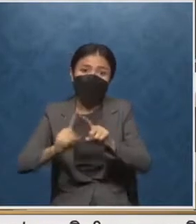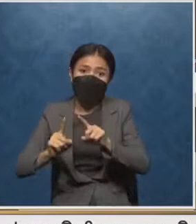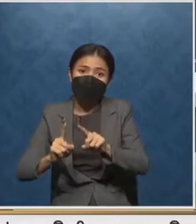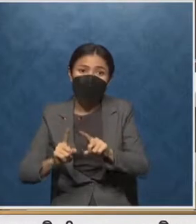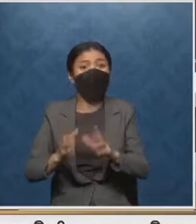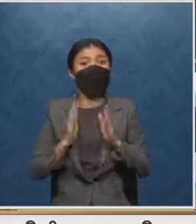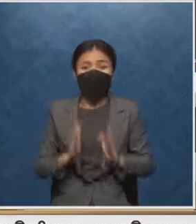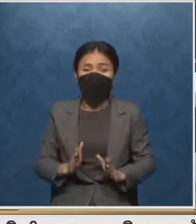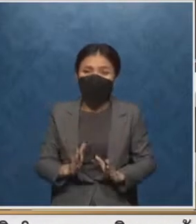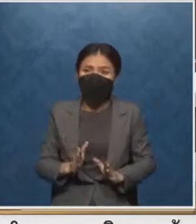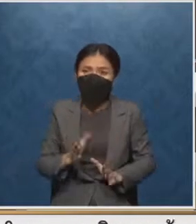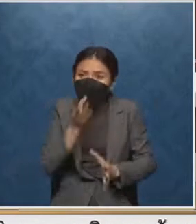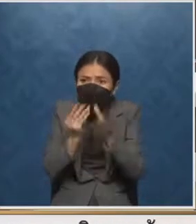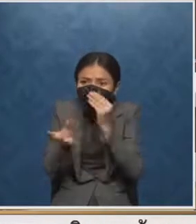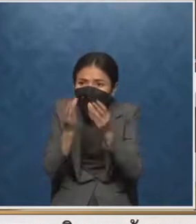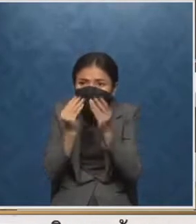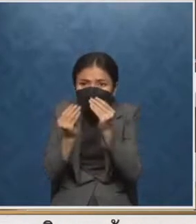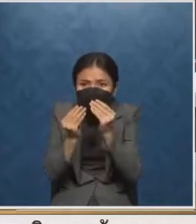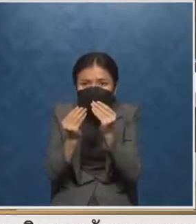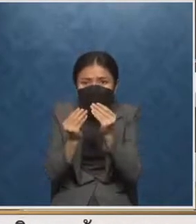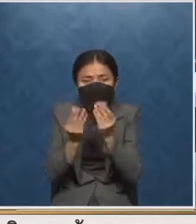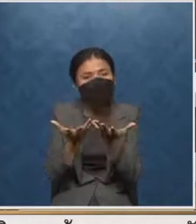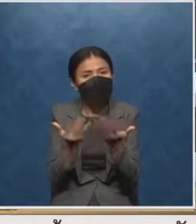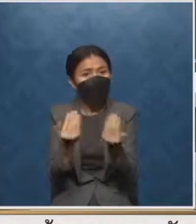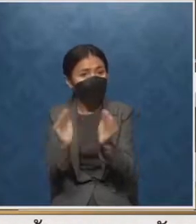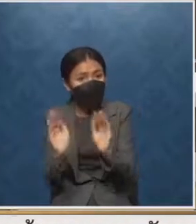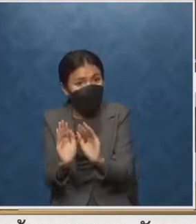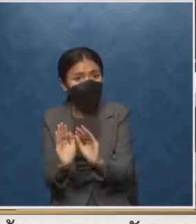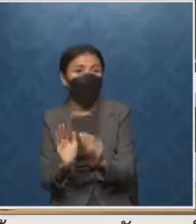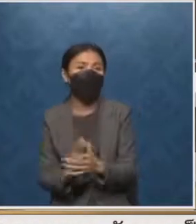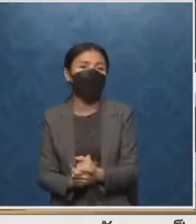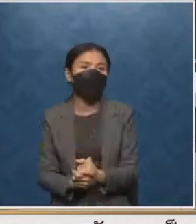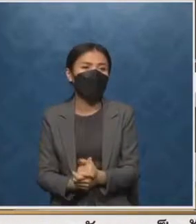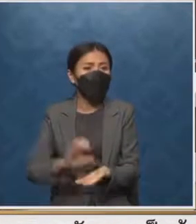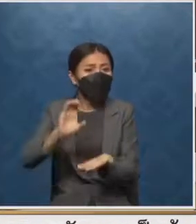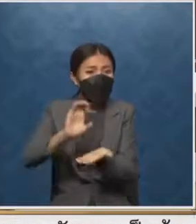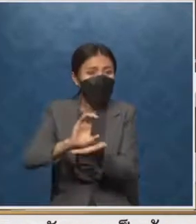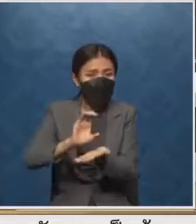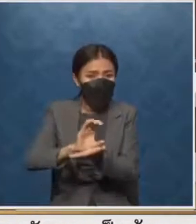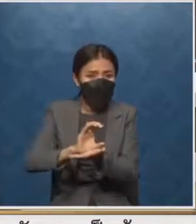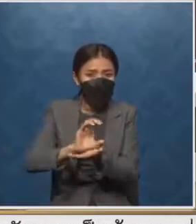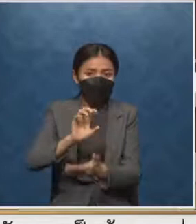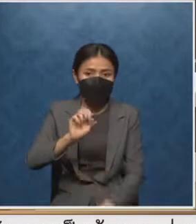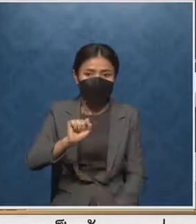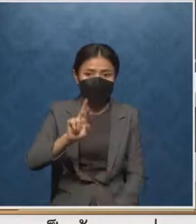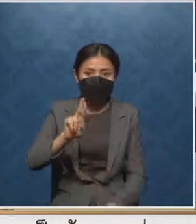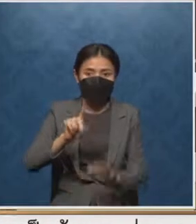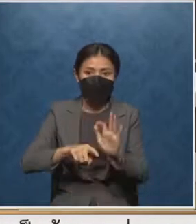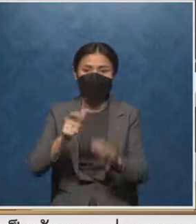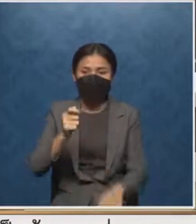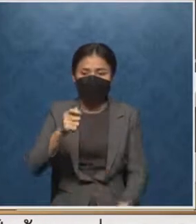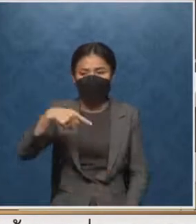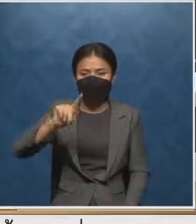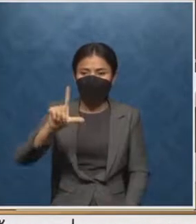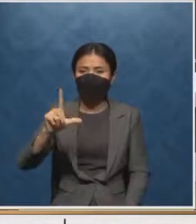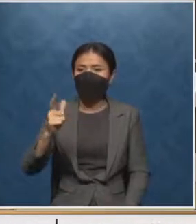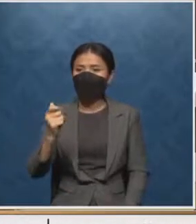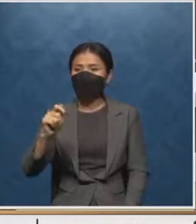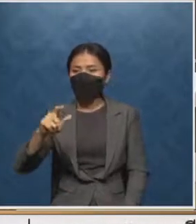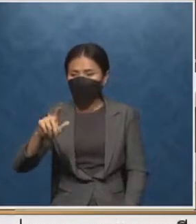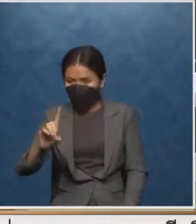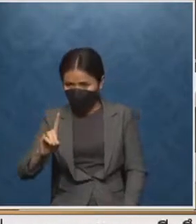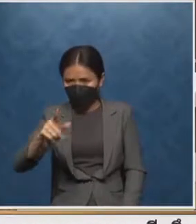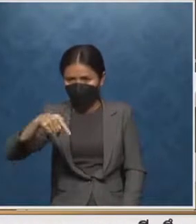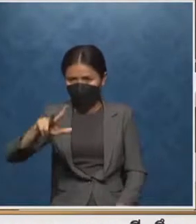ครอบครัวนะครับกองทุนพัฒนาสื่อปลอดภัยและสร้างสรรค์ต้องเกี่ยวข้องทั้งสิ้นไม่ใช่ไ